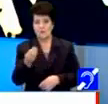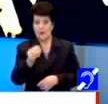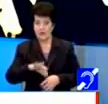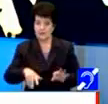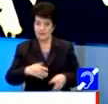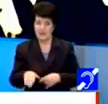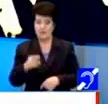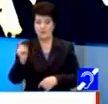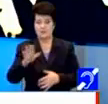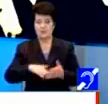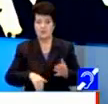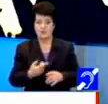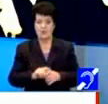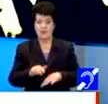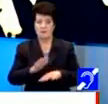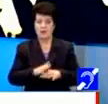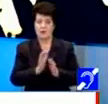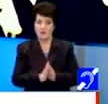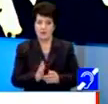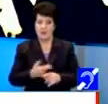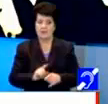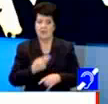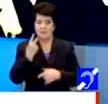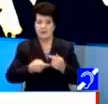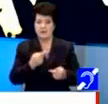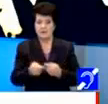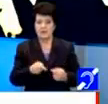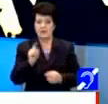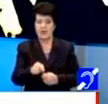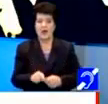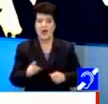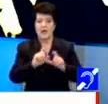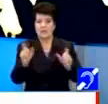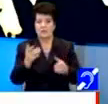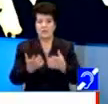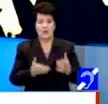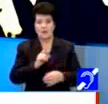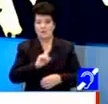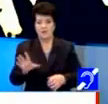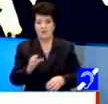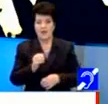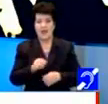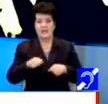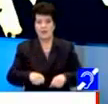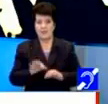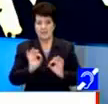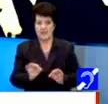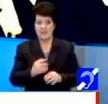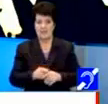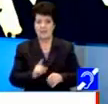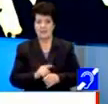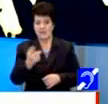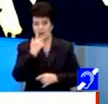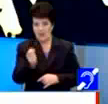fie restituiți. Oamenii amenință cu proteste permanente în fața executivului dacă nu le se va face dreptate. La rândul său, instituția